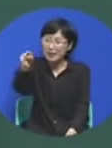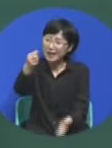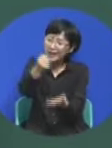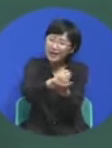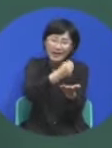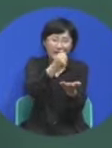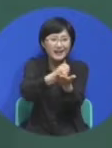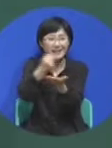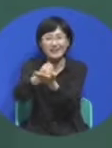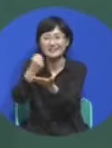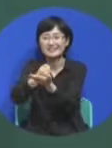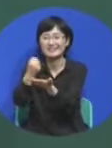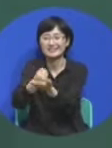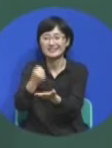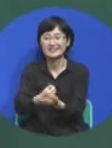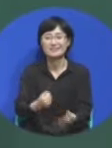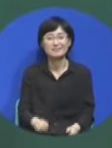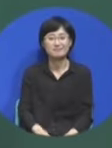그분들 보면 앞에서 보면.